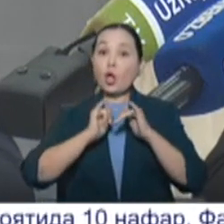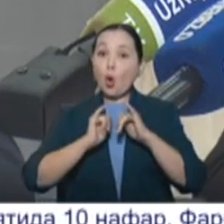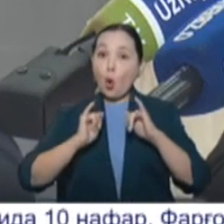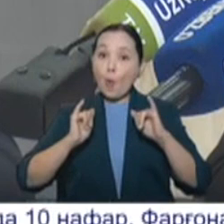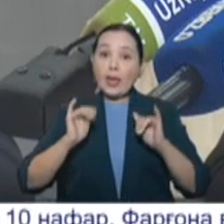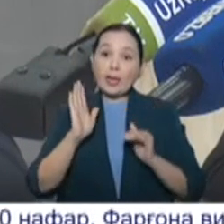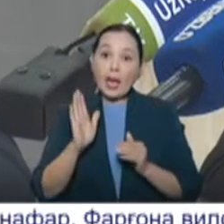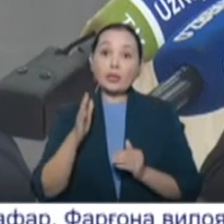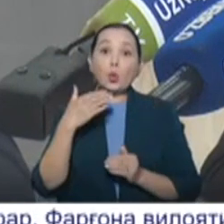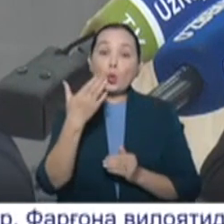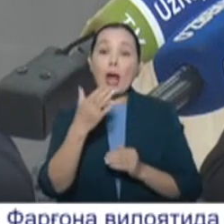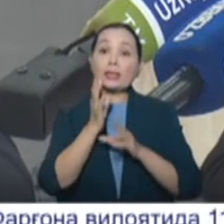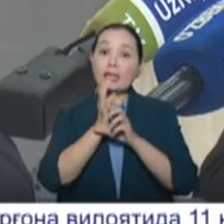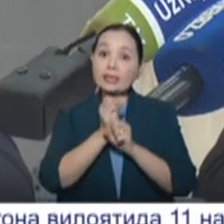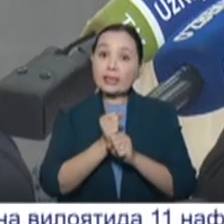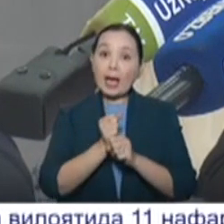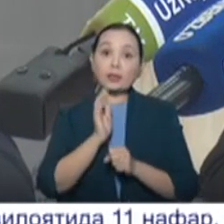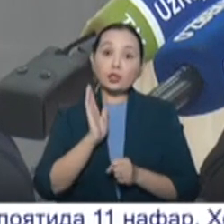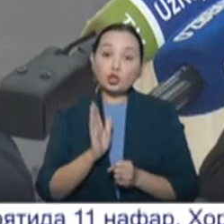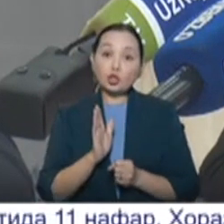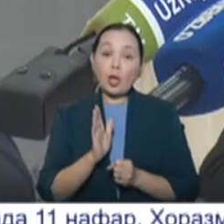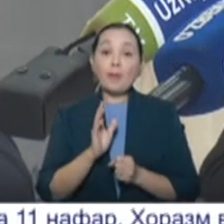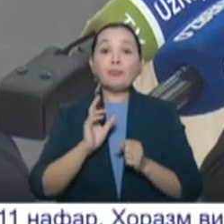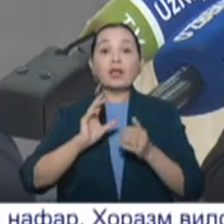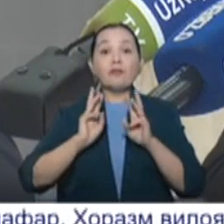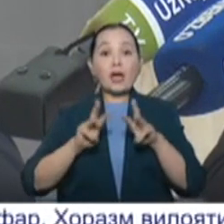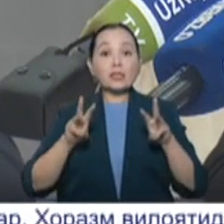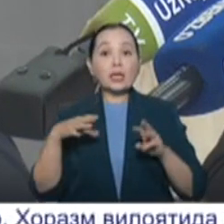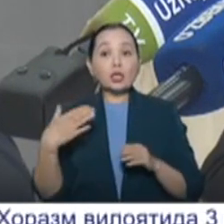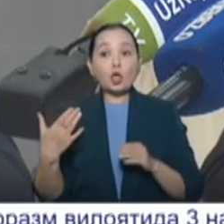ko'payganligi, ularni qisqartirishda o'sha vazirlik